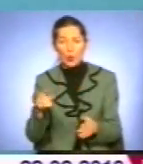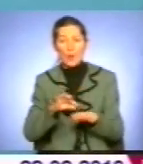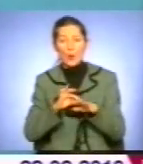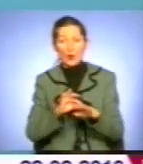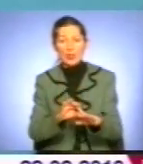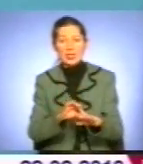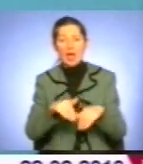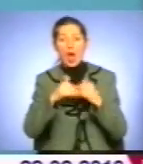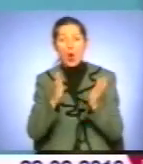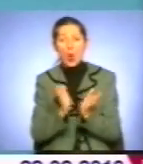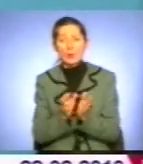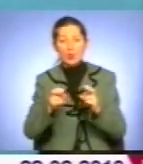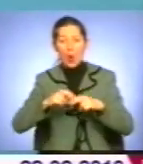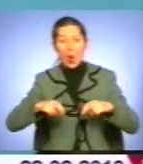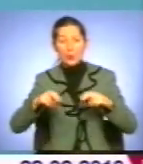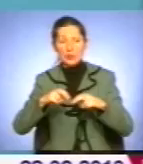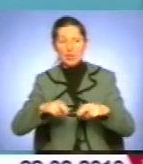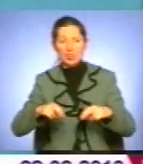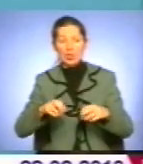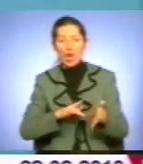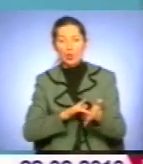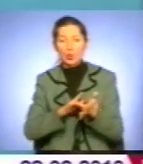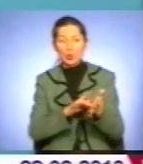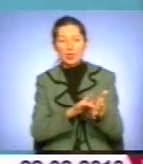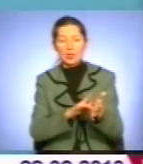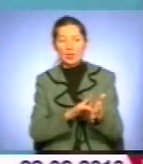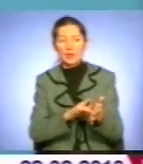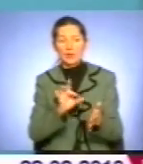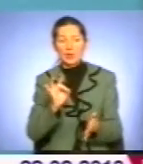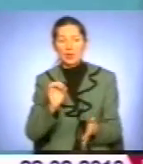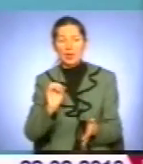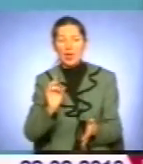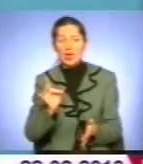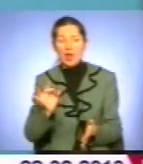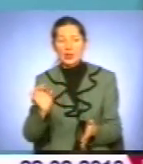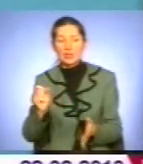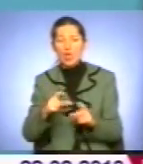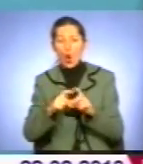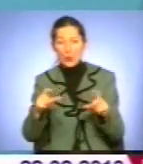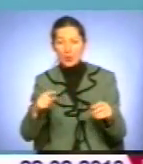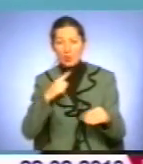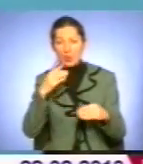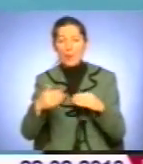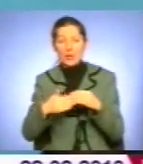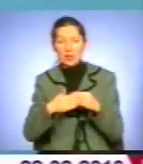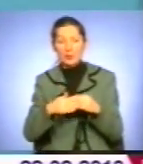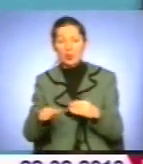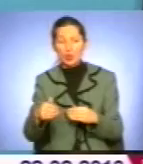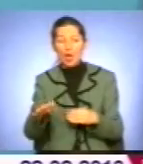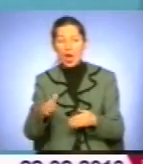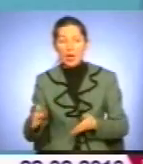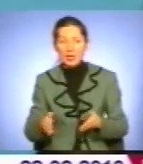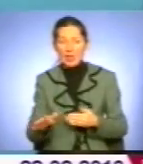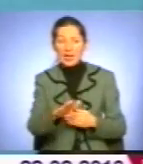проведення комплексного обстеження туристсько-рекреаційних об'єктів та прилеглих до них ділянок і шляхів